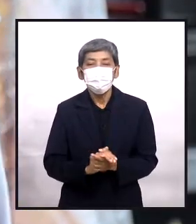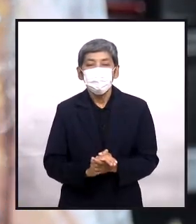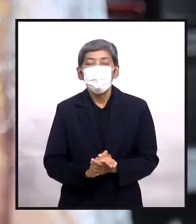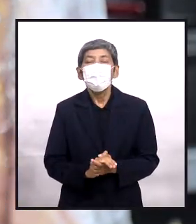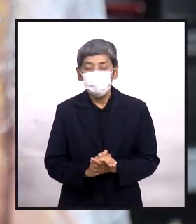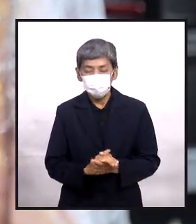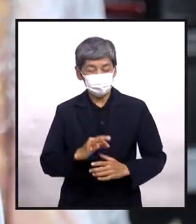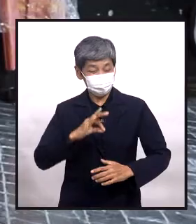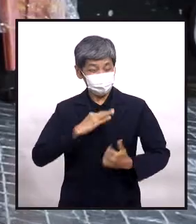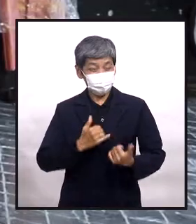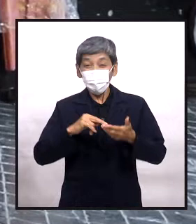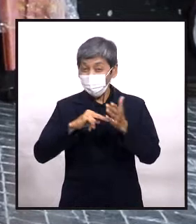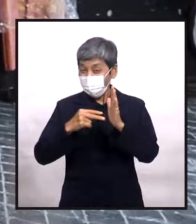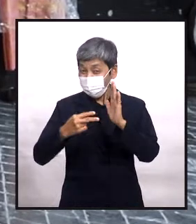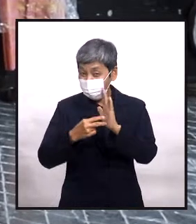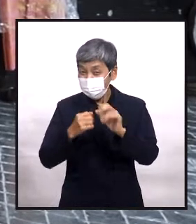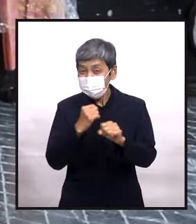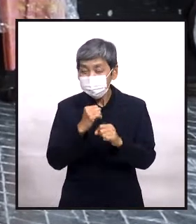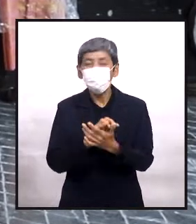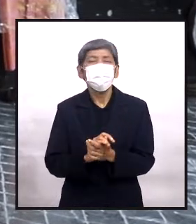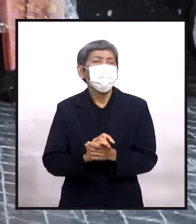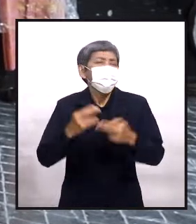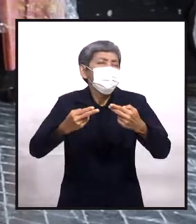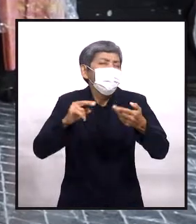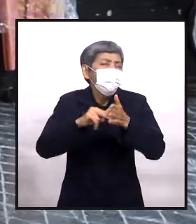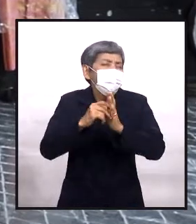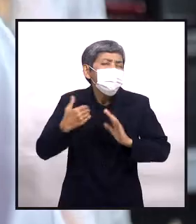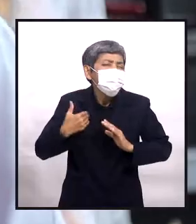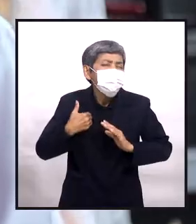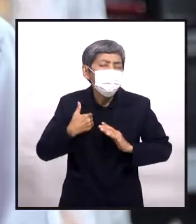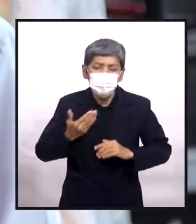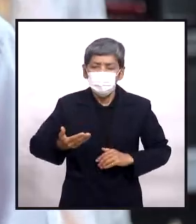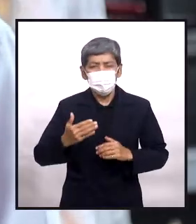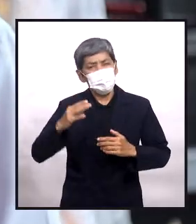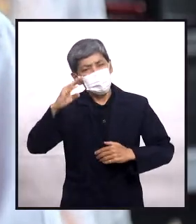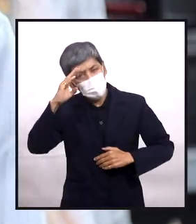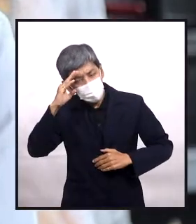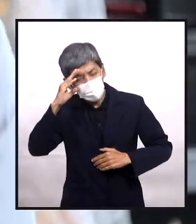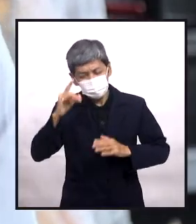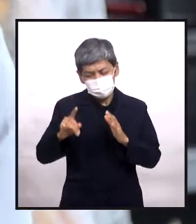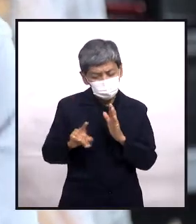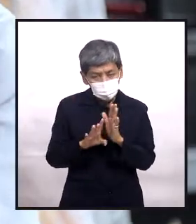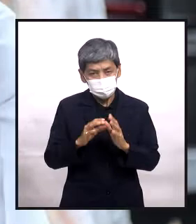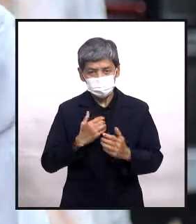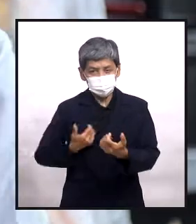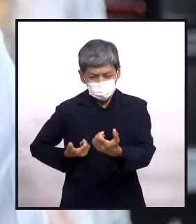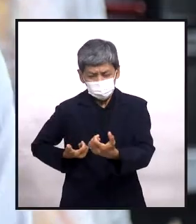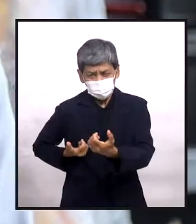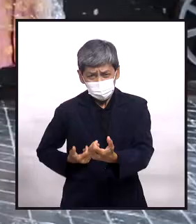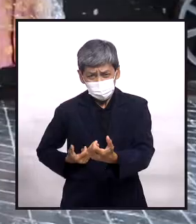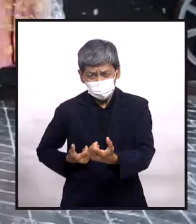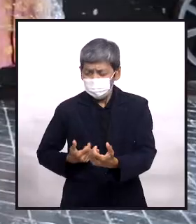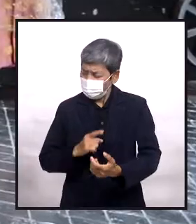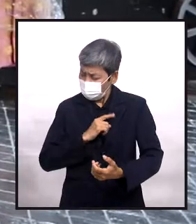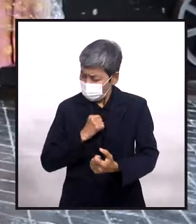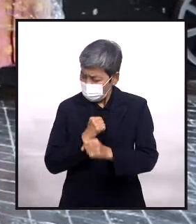the last man standing ความหมายที่จริงมันมาจากไอ้พวกหนังสงครามนะคือแบบไพร่พลคนทหารคนสุดท้ายที่ยังถือปืนอยู่ในสนามรบ